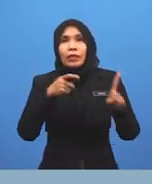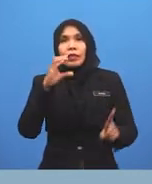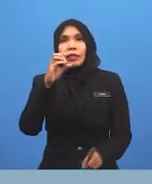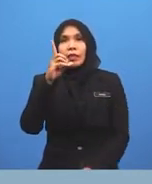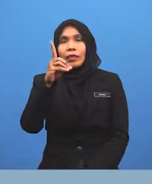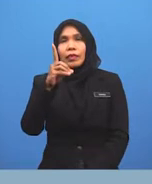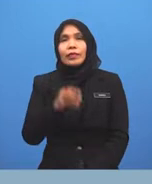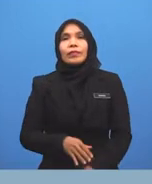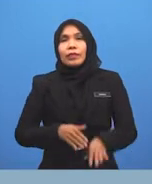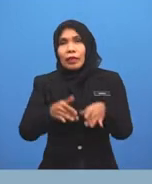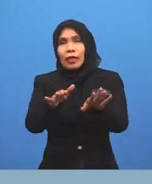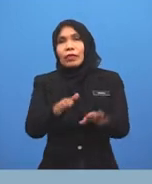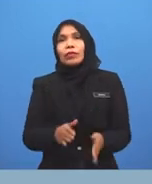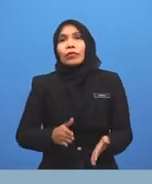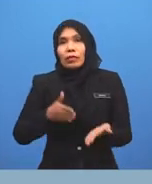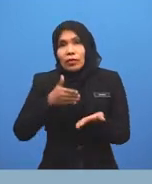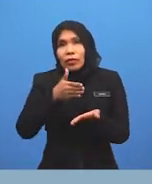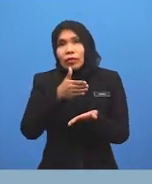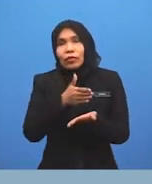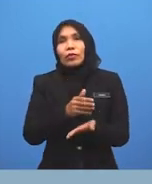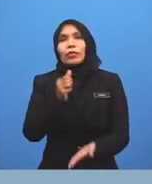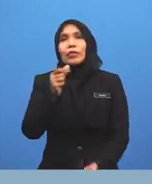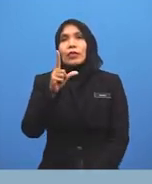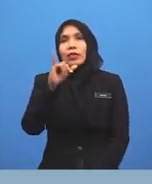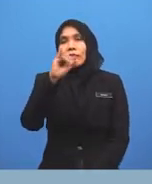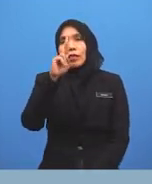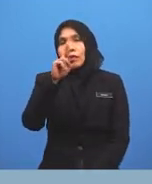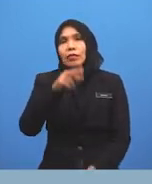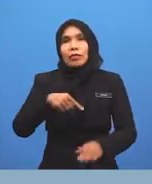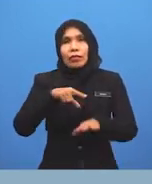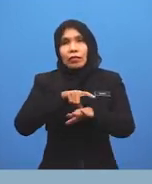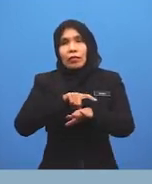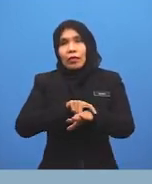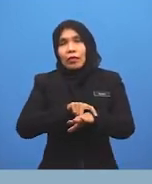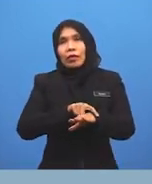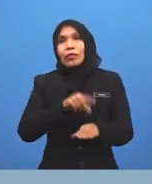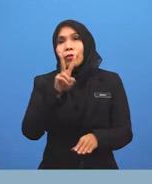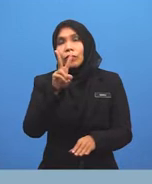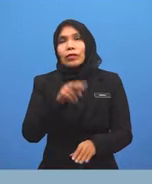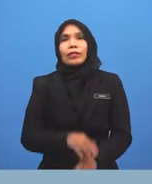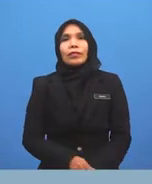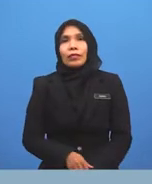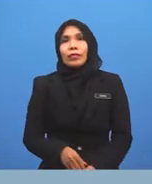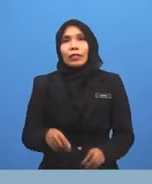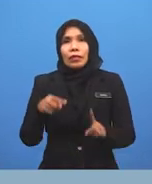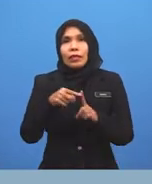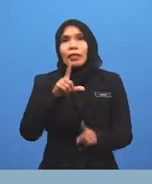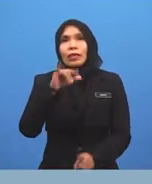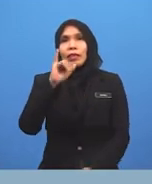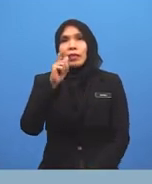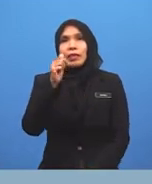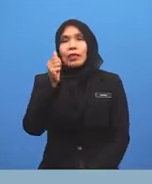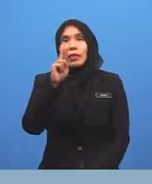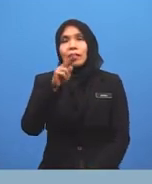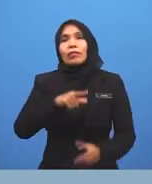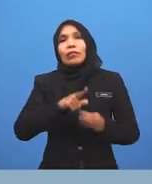CD, arus akan terus mengalir menuju ke gelang gelincir 2 dan seterusnya ke litar luar.